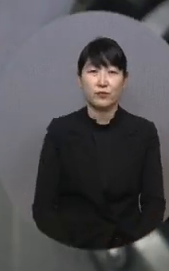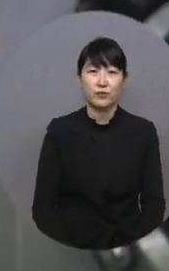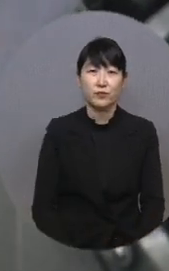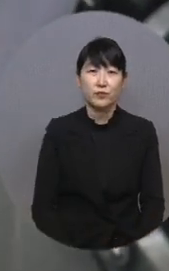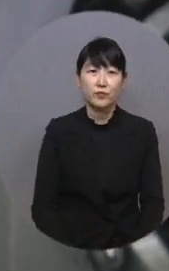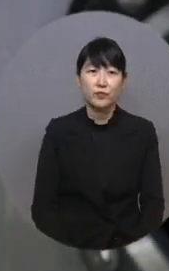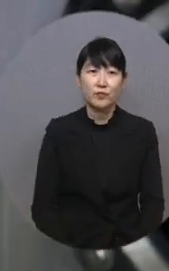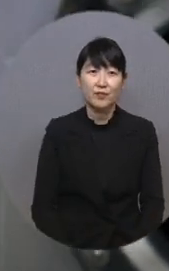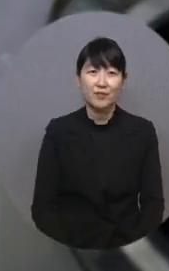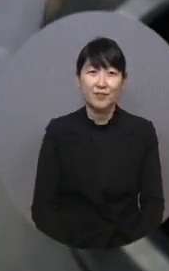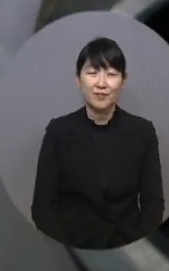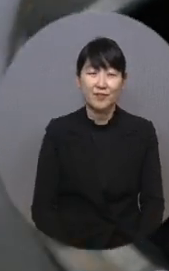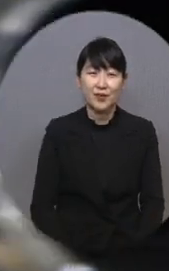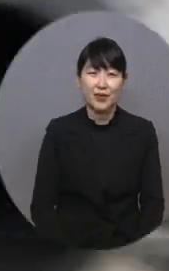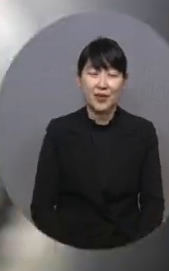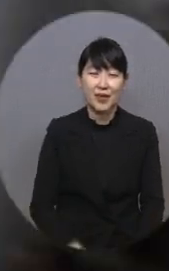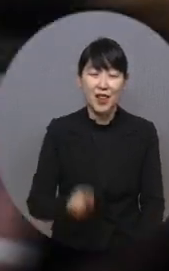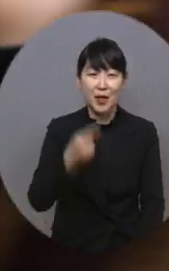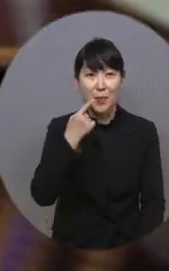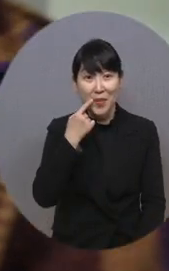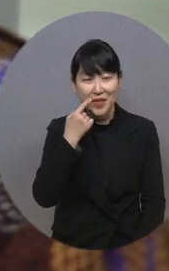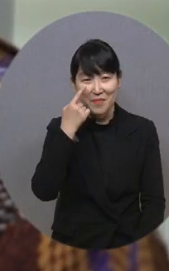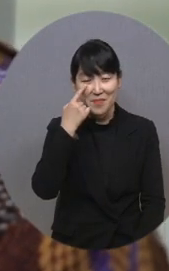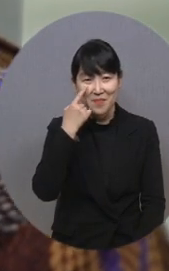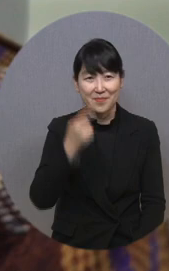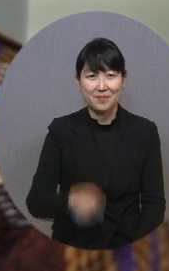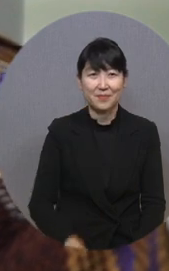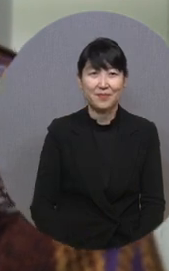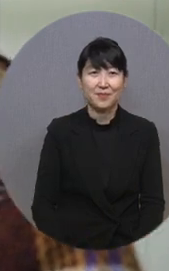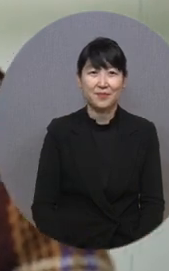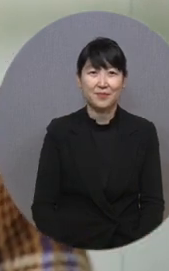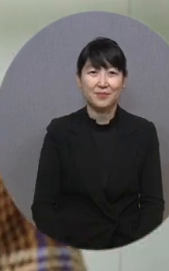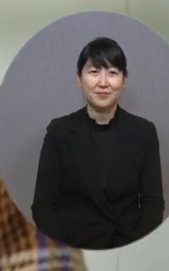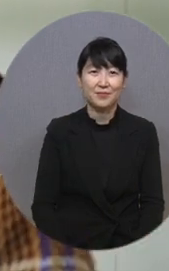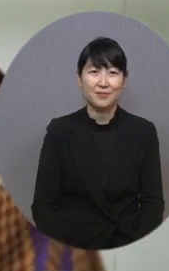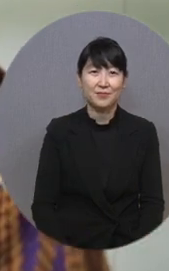제가 또 맛을 안 보면 서운하겠죠?